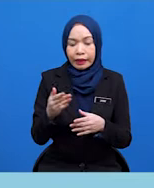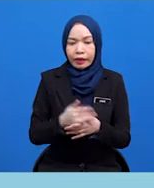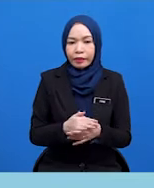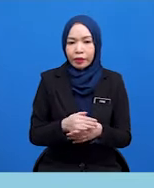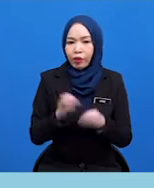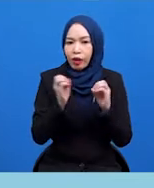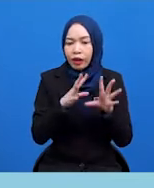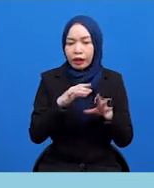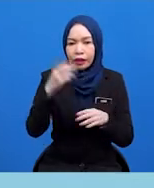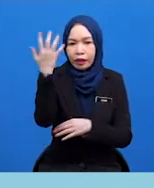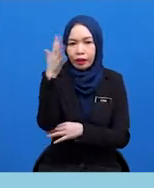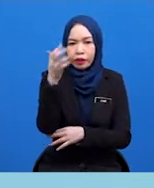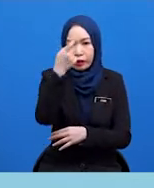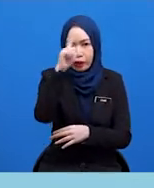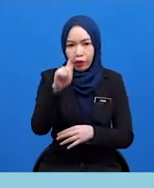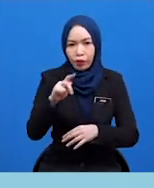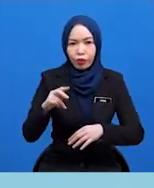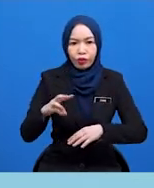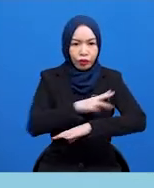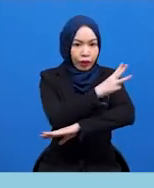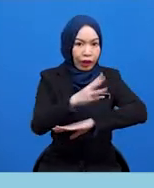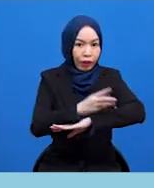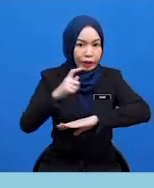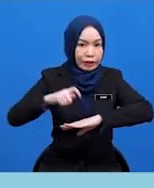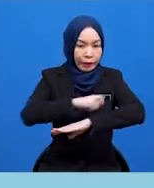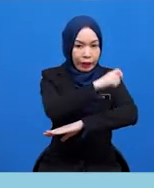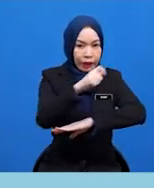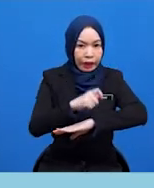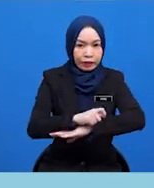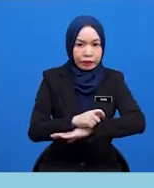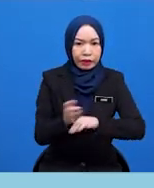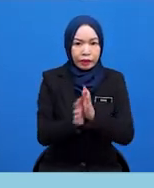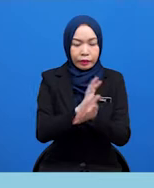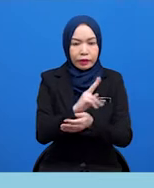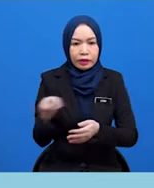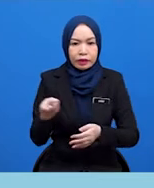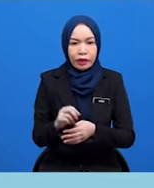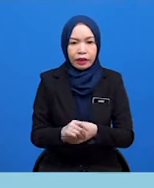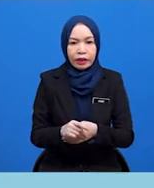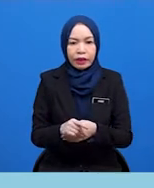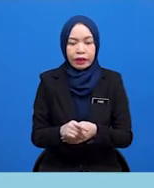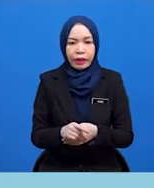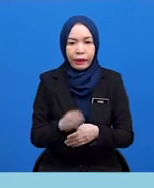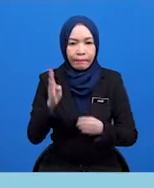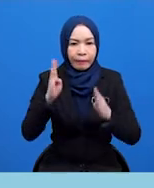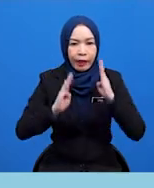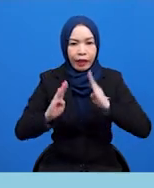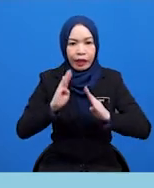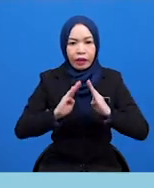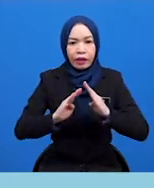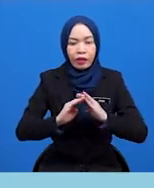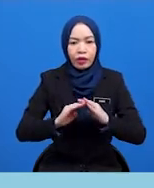pembukaan kawasan pertanian menyebabkan kepelbagaian sumber biologi seperti pelbagai